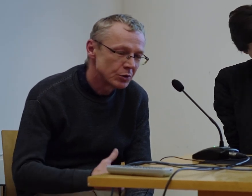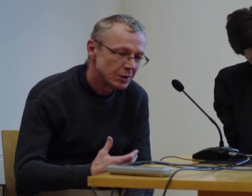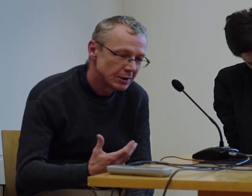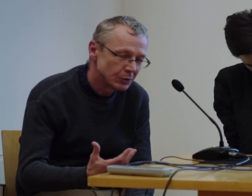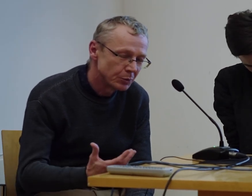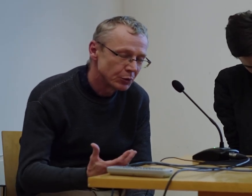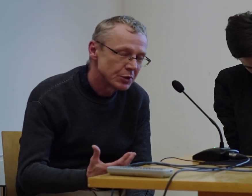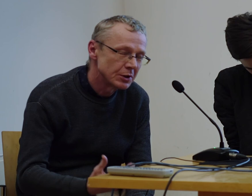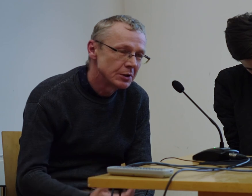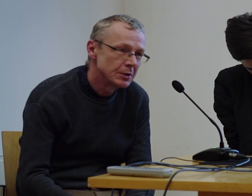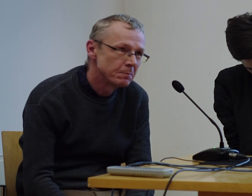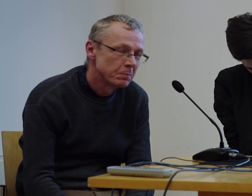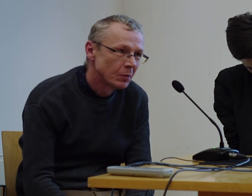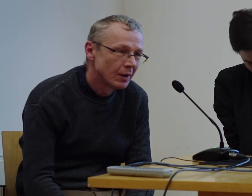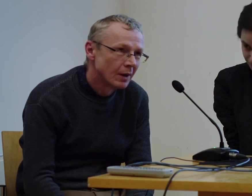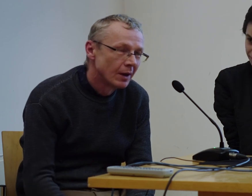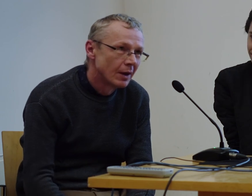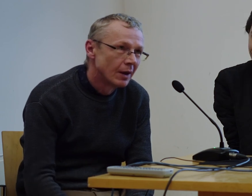když jste hozený jako do prostředí